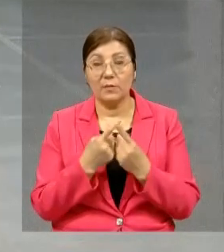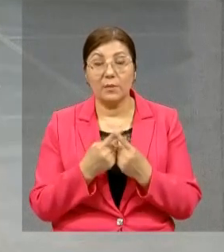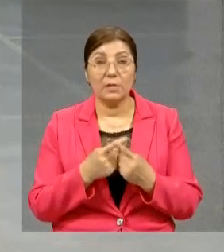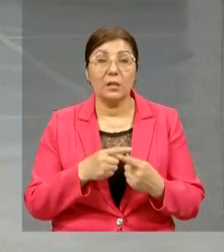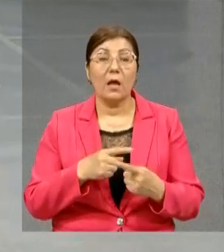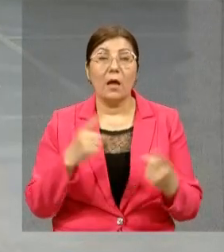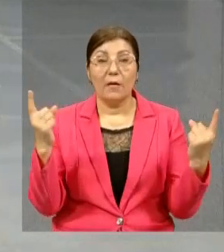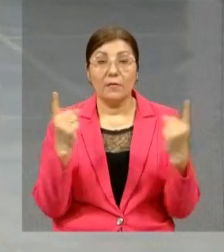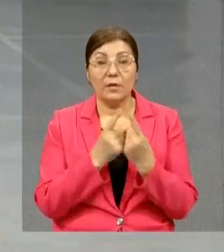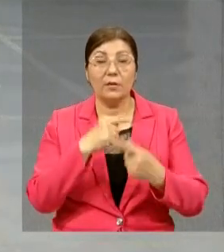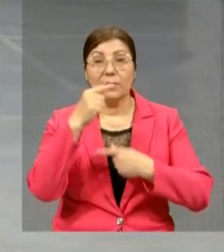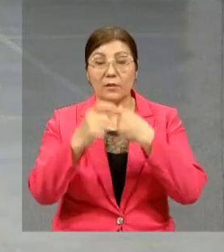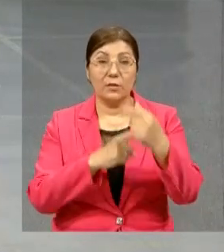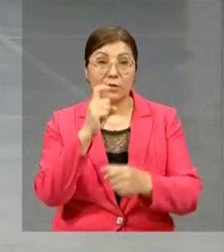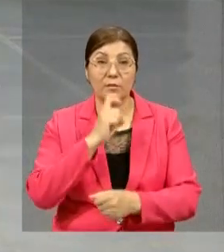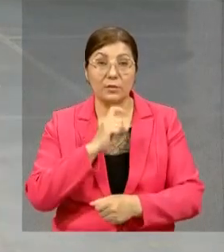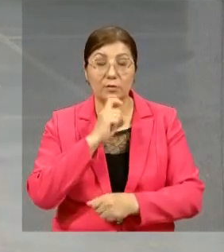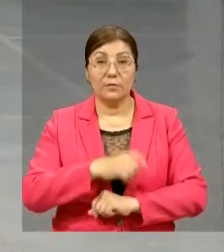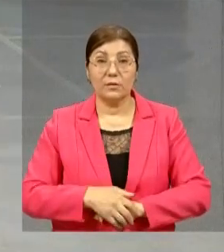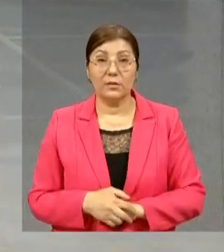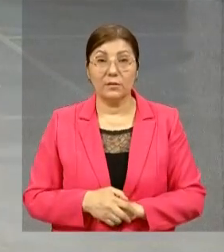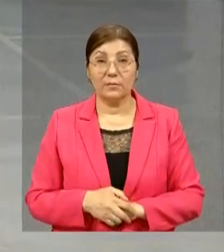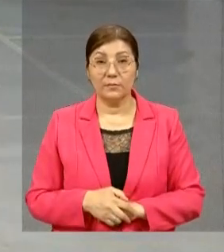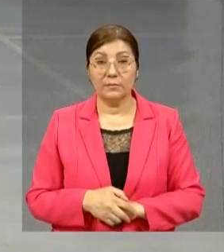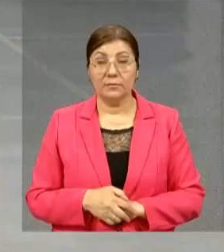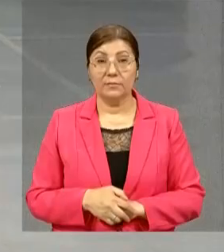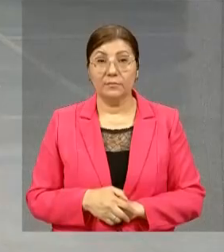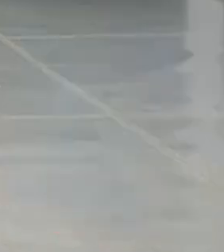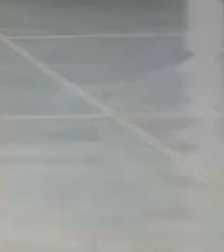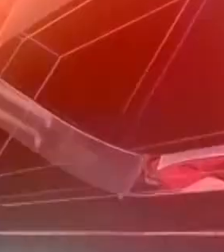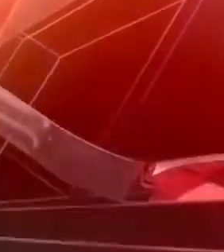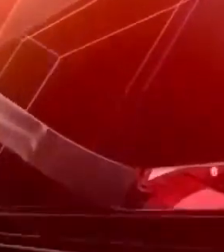очередной выпуск программы апта НС смотрите в следующее воскресенье